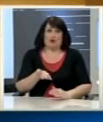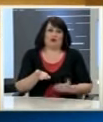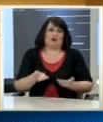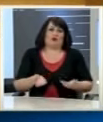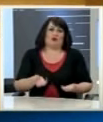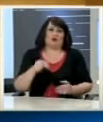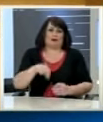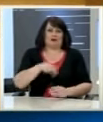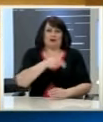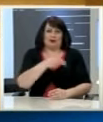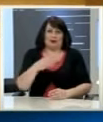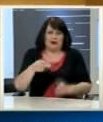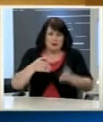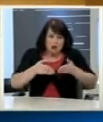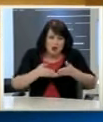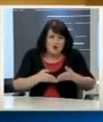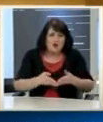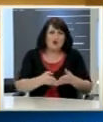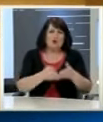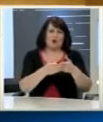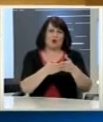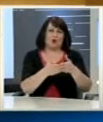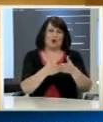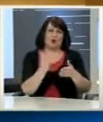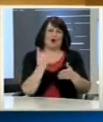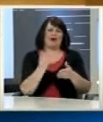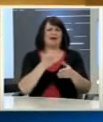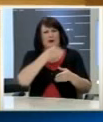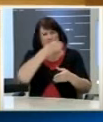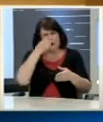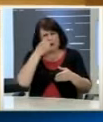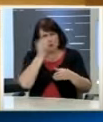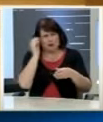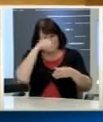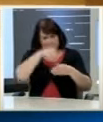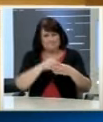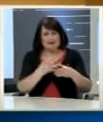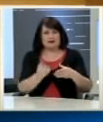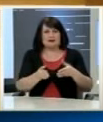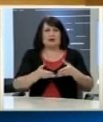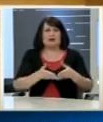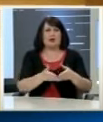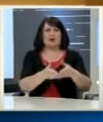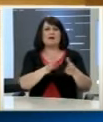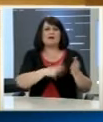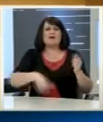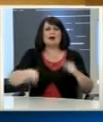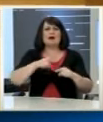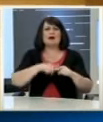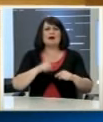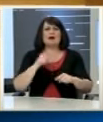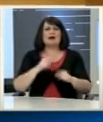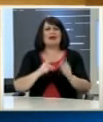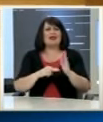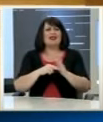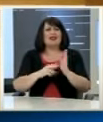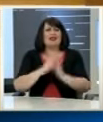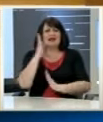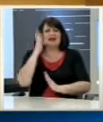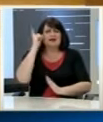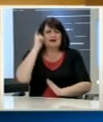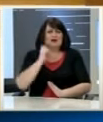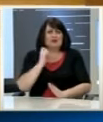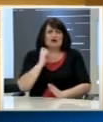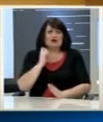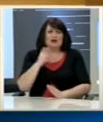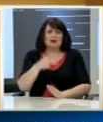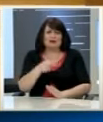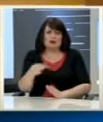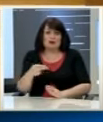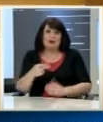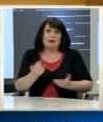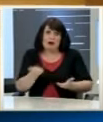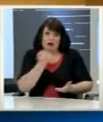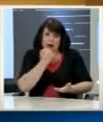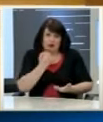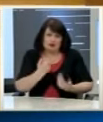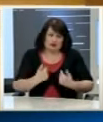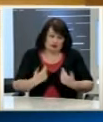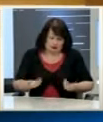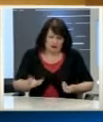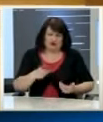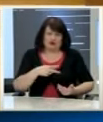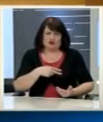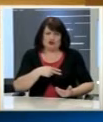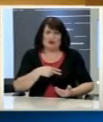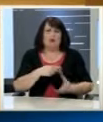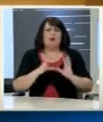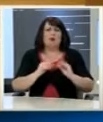υπόθεση αυτή του nur one είναι μία υπόθεση που είναι γνωστή στο πανελλήνιο από το 2014 κάνω λάθος όχι